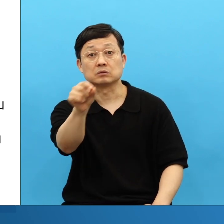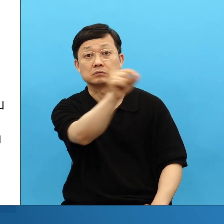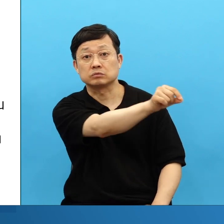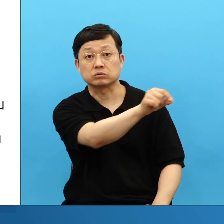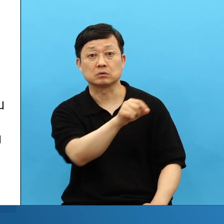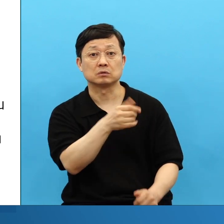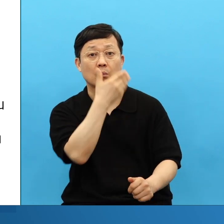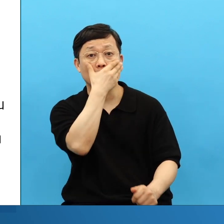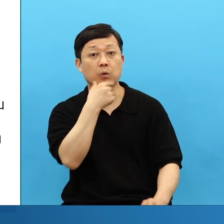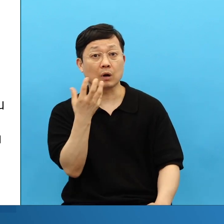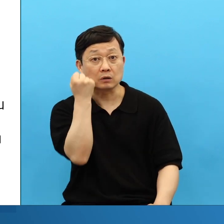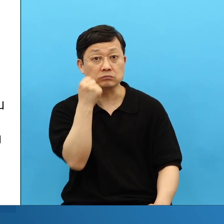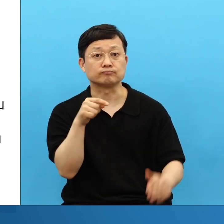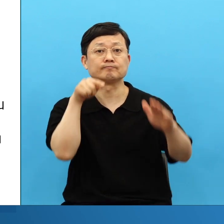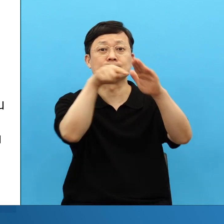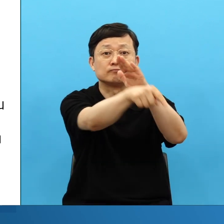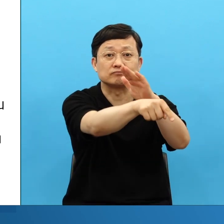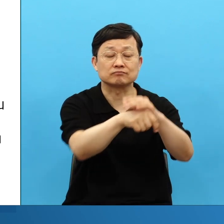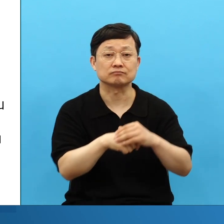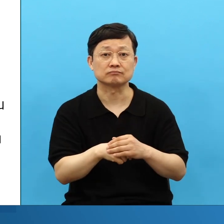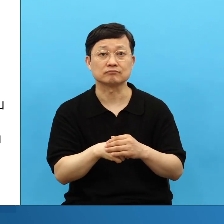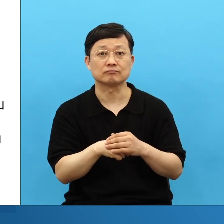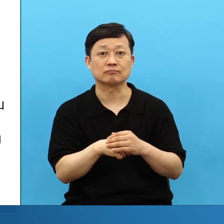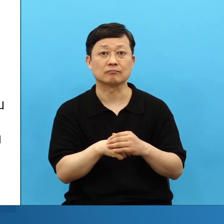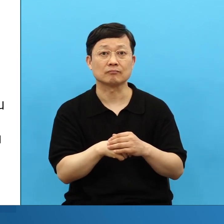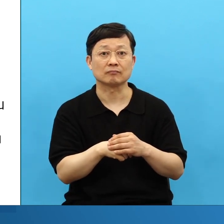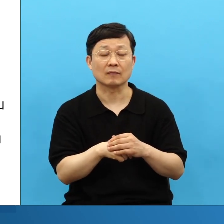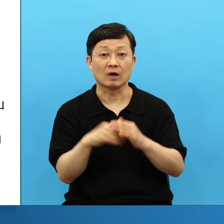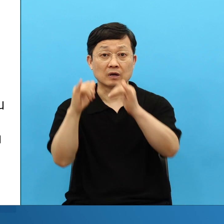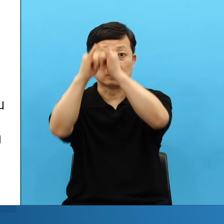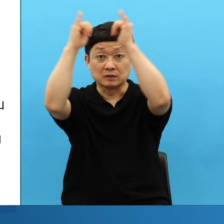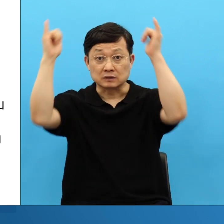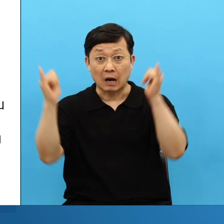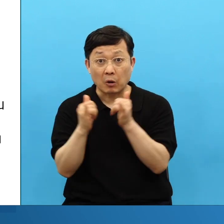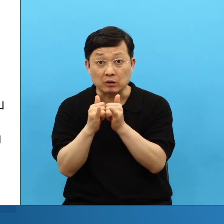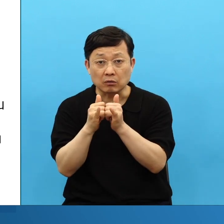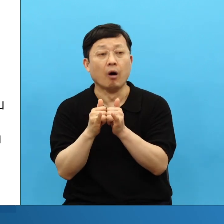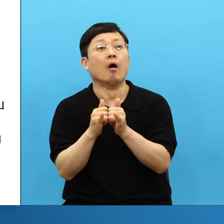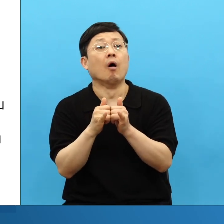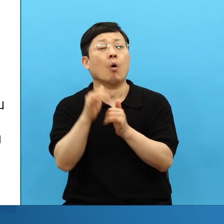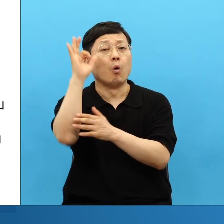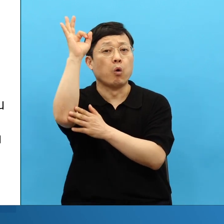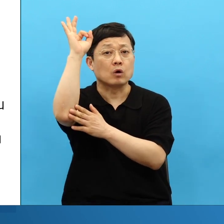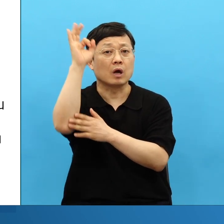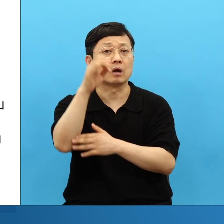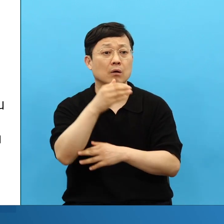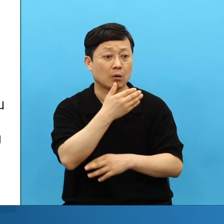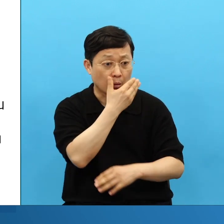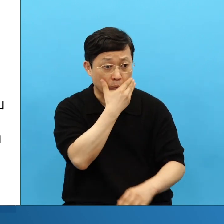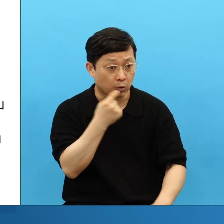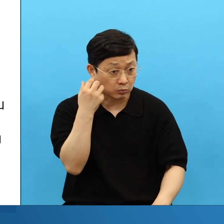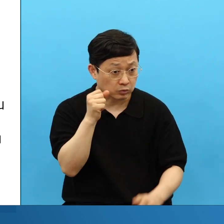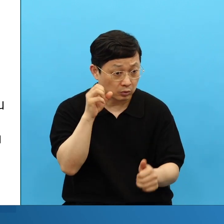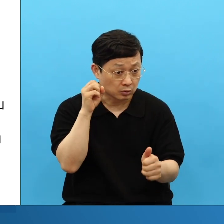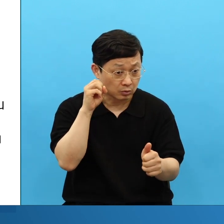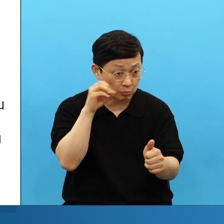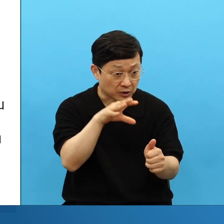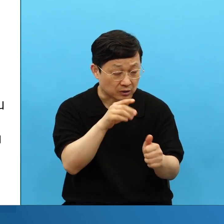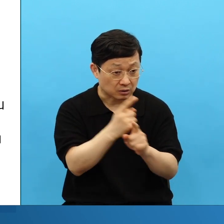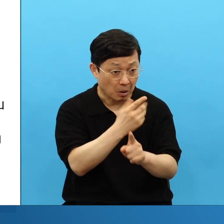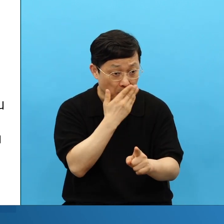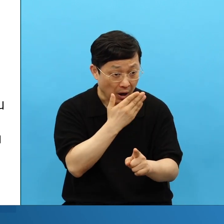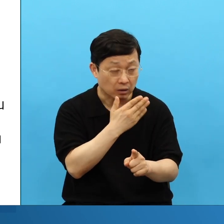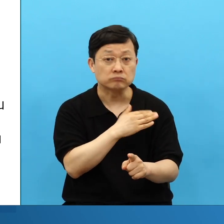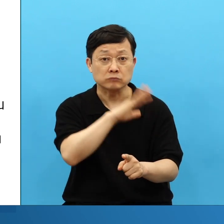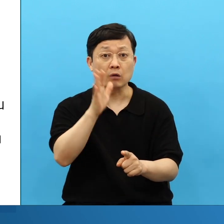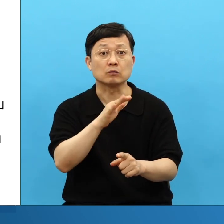가진 우리가 하겠다고 하면 사회에서 도우는 시스템이 나옵니다. 그 부분을 앞으로 이제 저와 여러분이